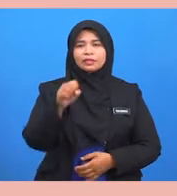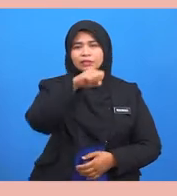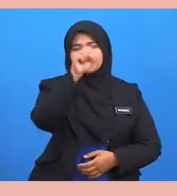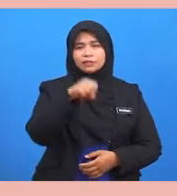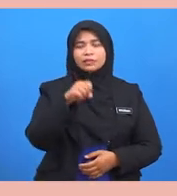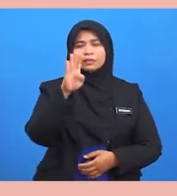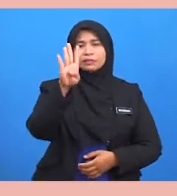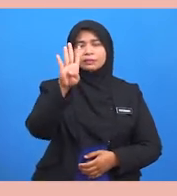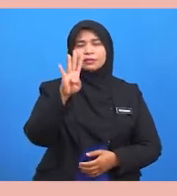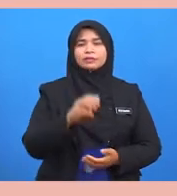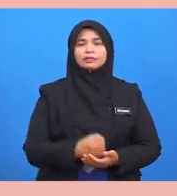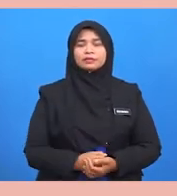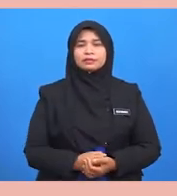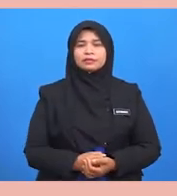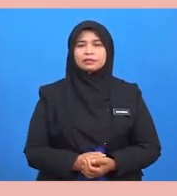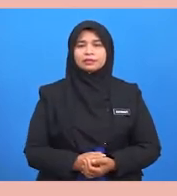Soalan keempat,